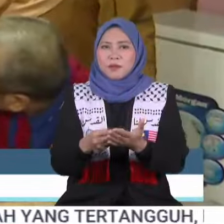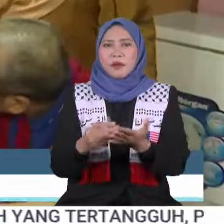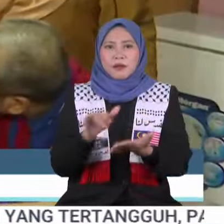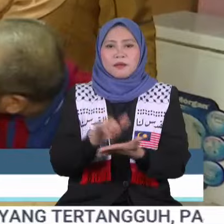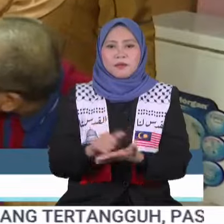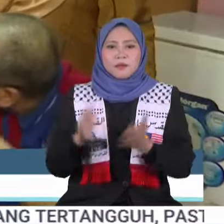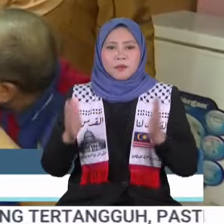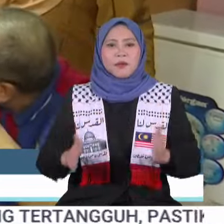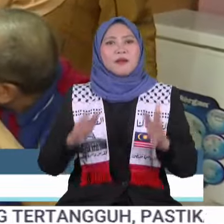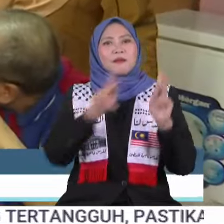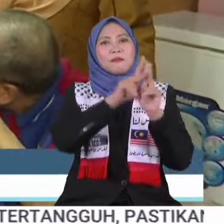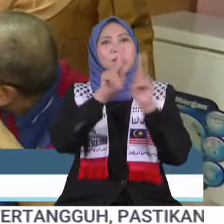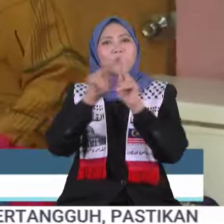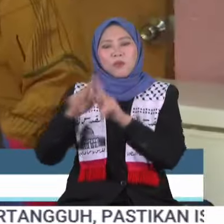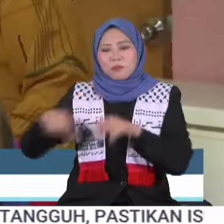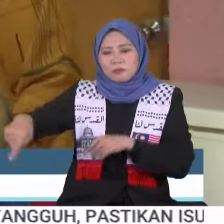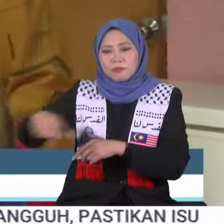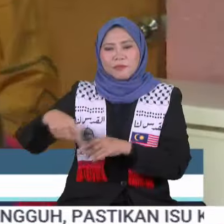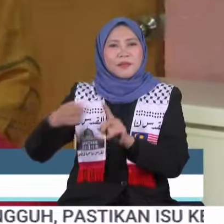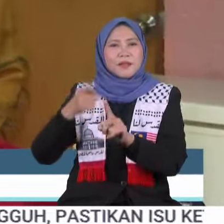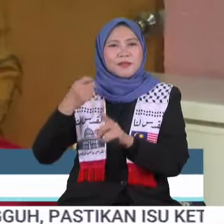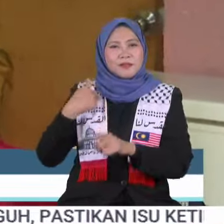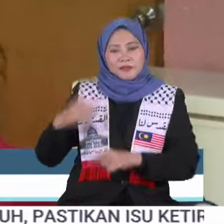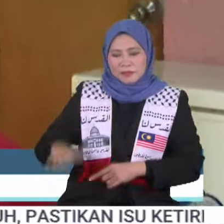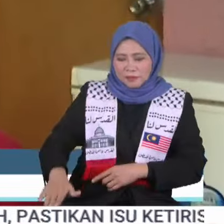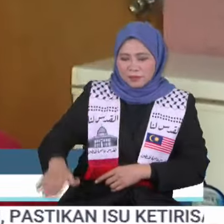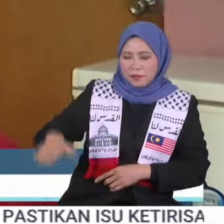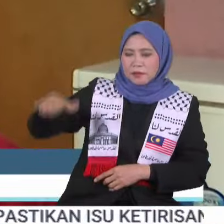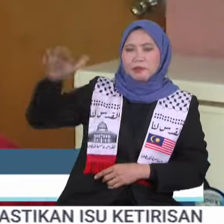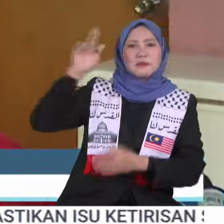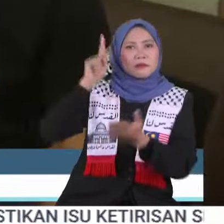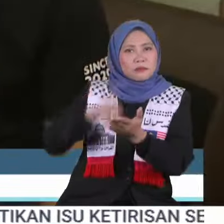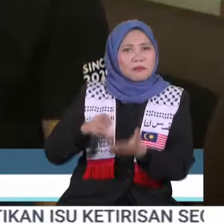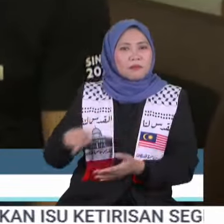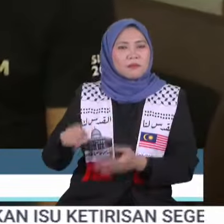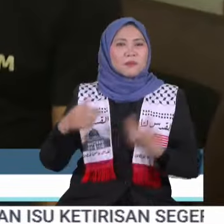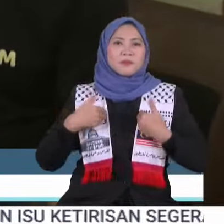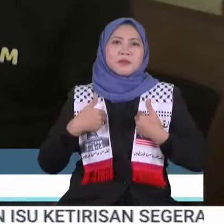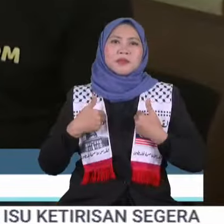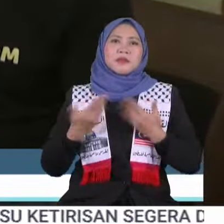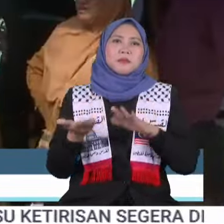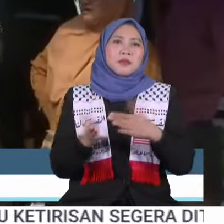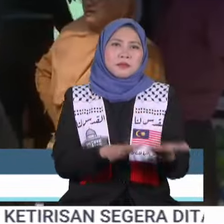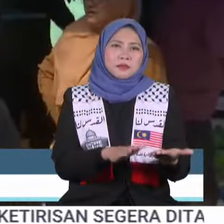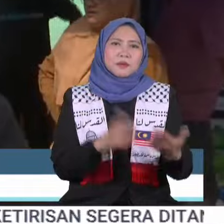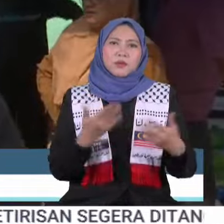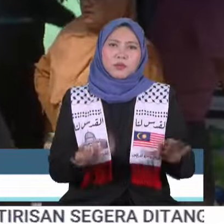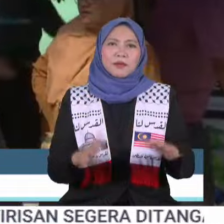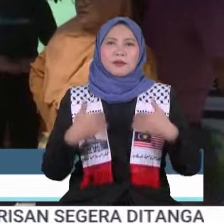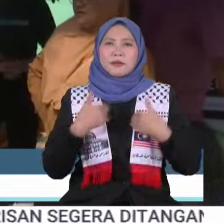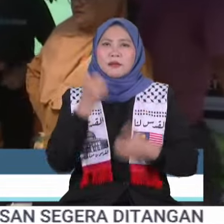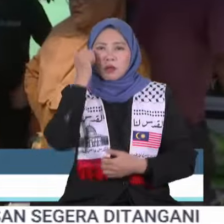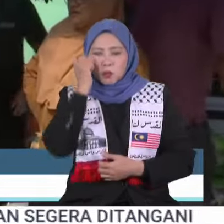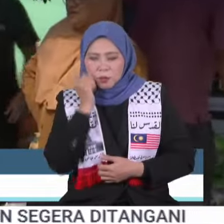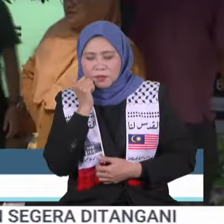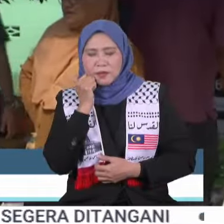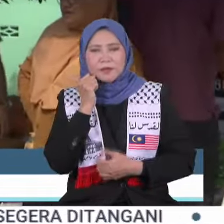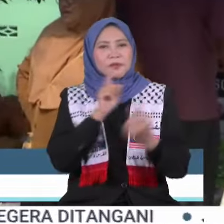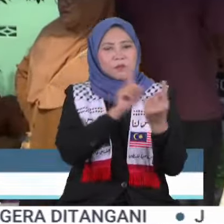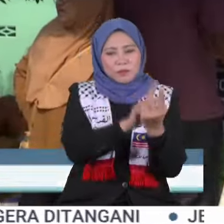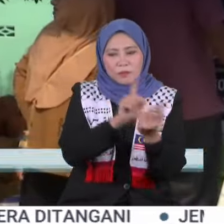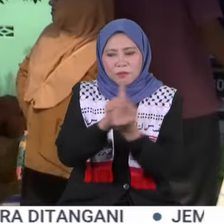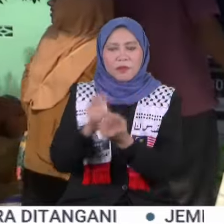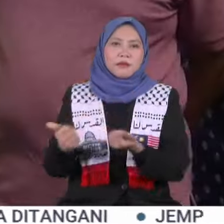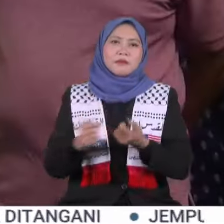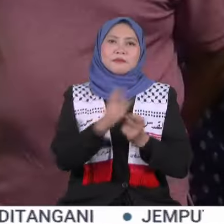semualah orang-orang kampung saya yang dulu daripada saya kecil saya kenal sampai mereka pun ada Yang dah tak ada ada yang yang dah tua Alhamdulillah saya